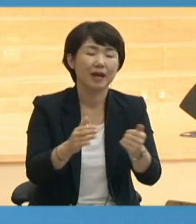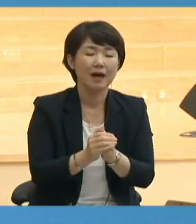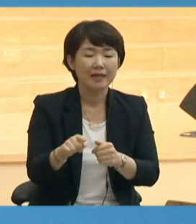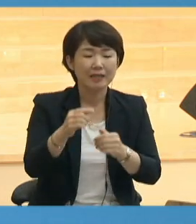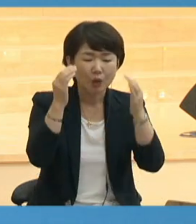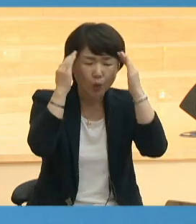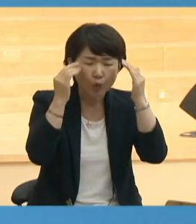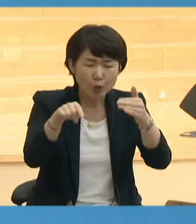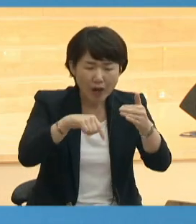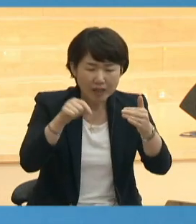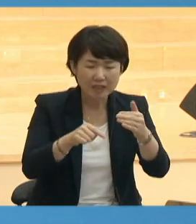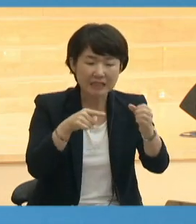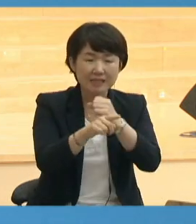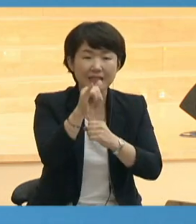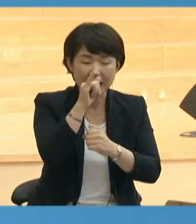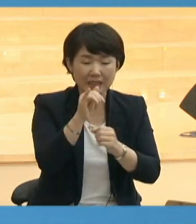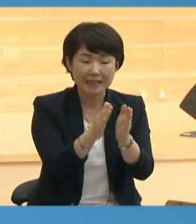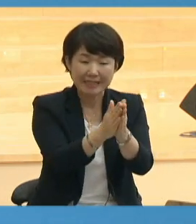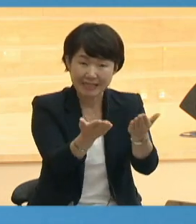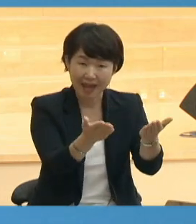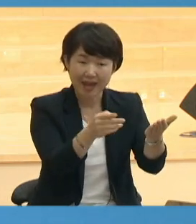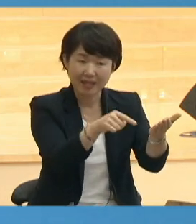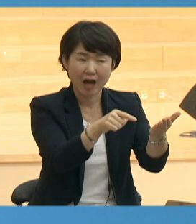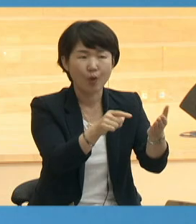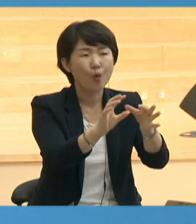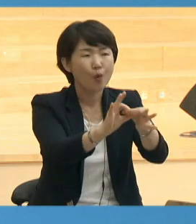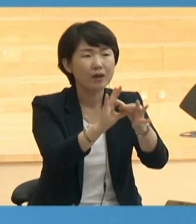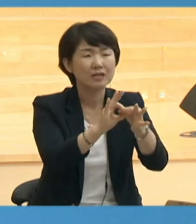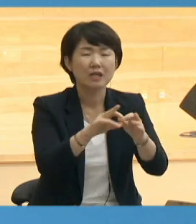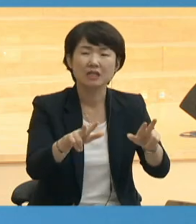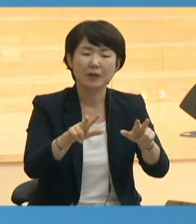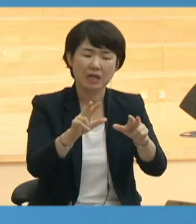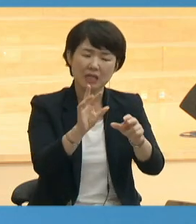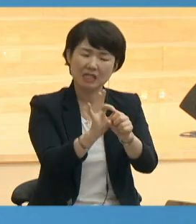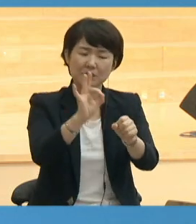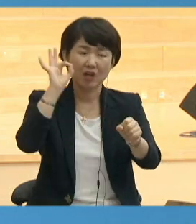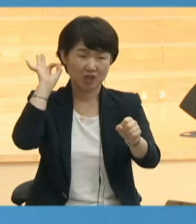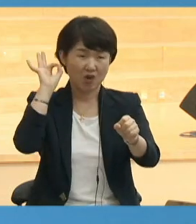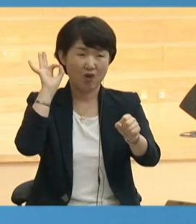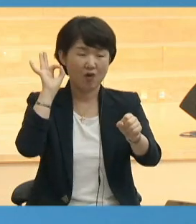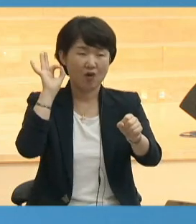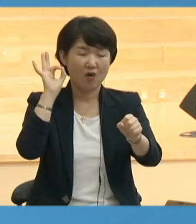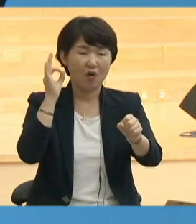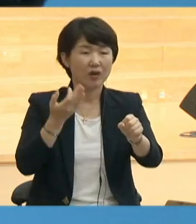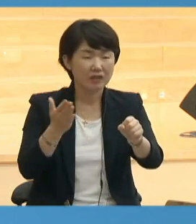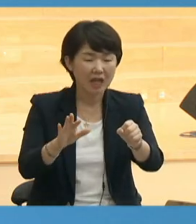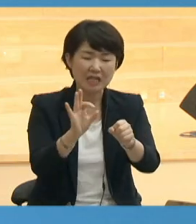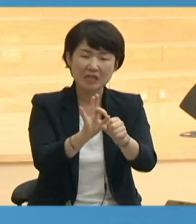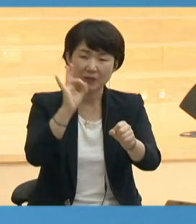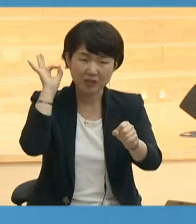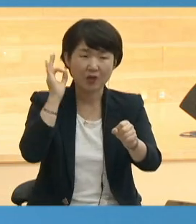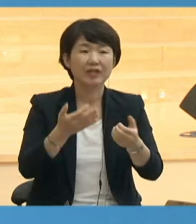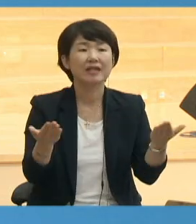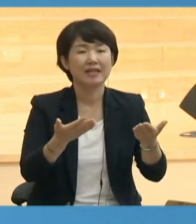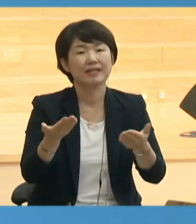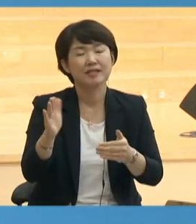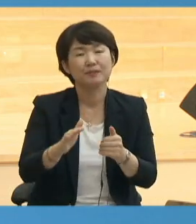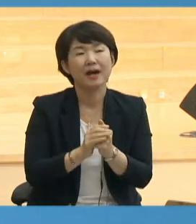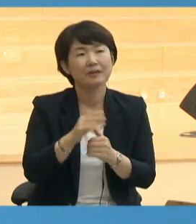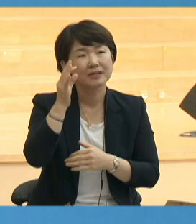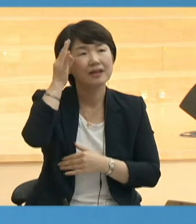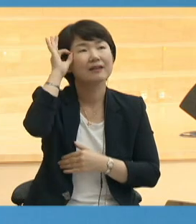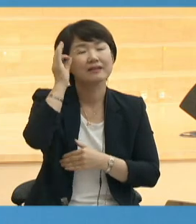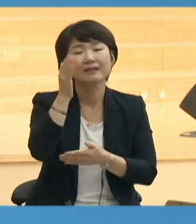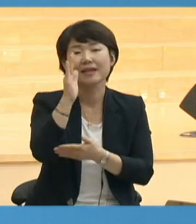따라 는 이 책과 관련해서 제부터 벌써 10년이란 세월이 벌써 흘렀네요 10 년 넘은 얘깁니다 많은 생각나는